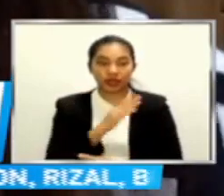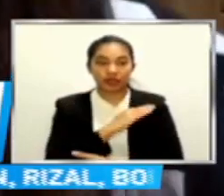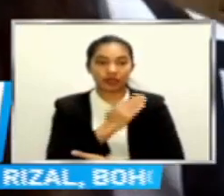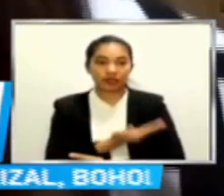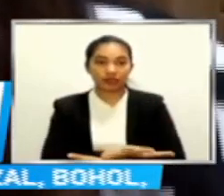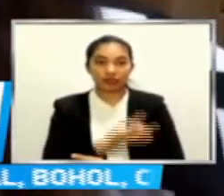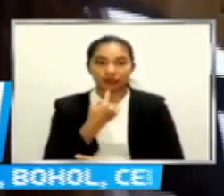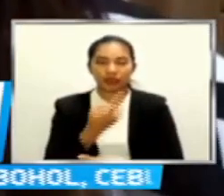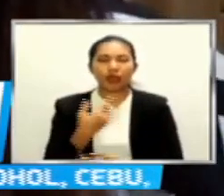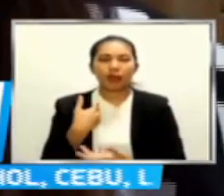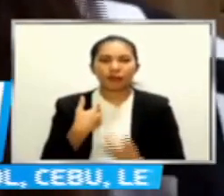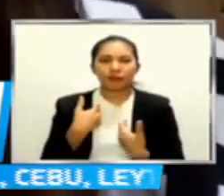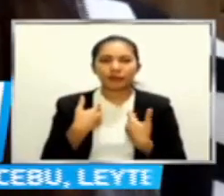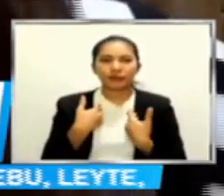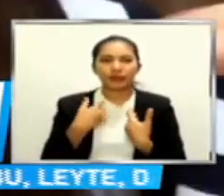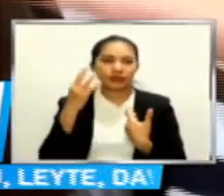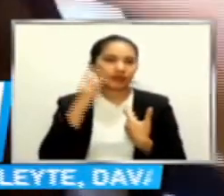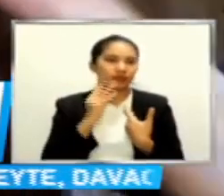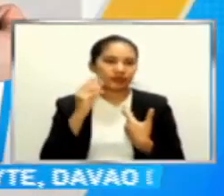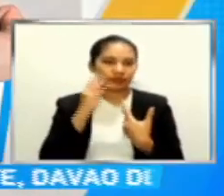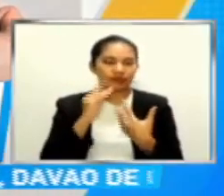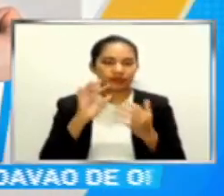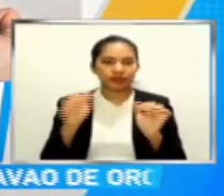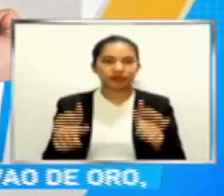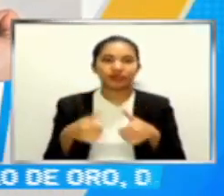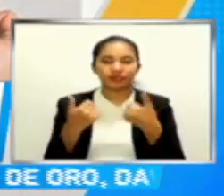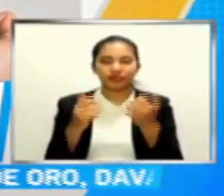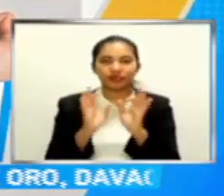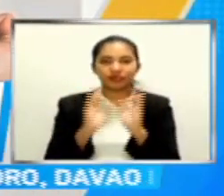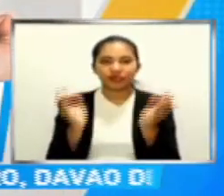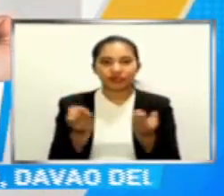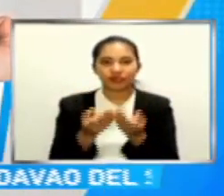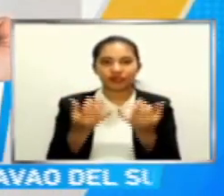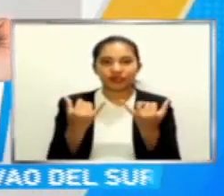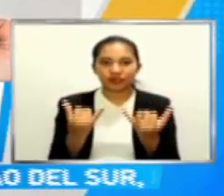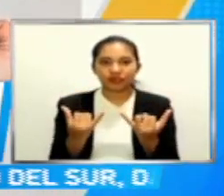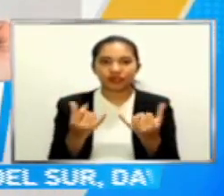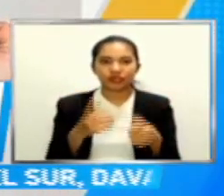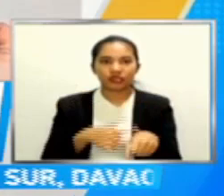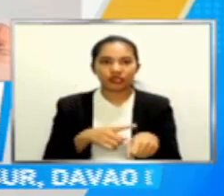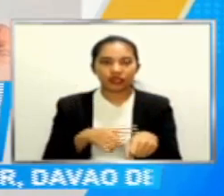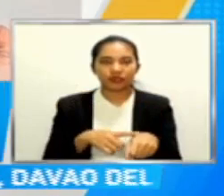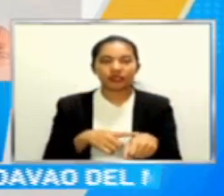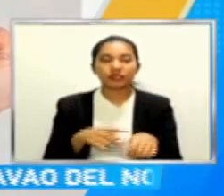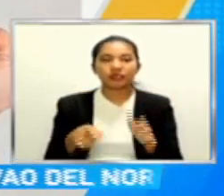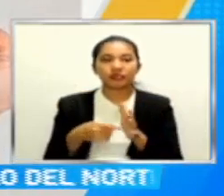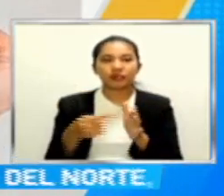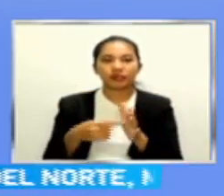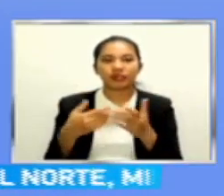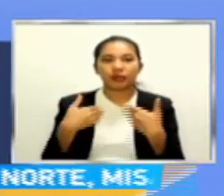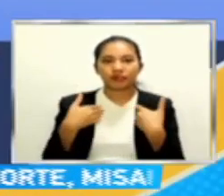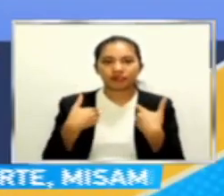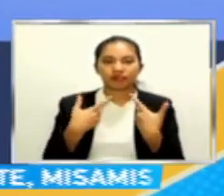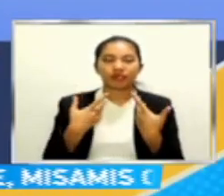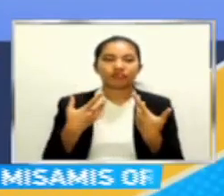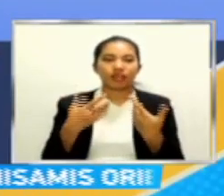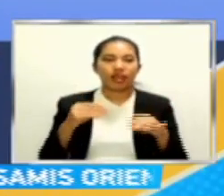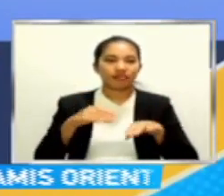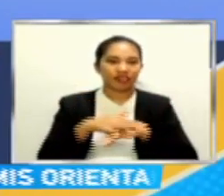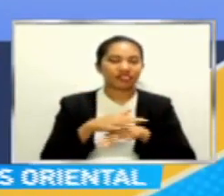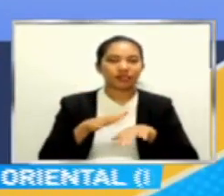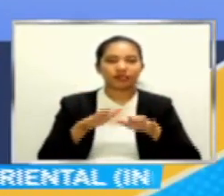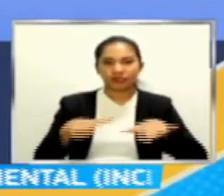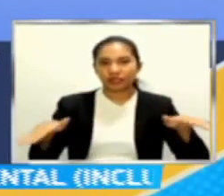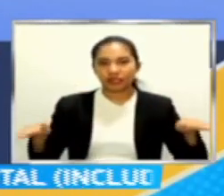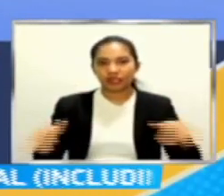dumadaan sa mga pagsubok ang bawat pamilya at sa mga panahong ito ay nakakalimutan na apektado rin ang mga bata. Sinusubukan na raw nila